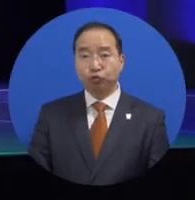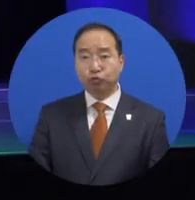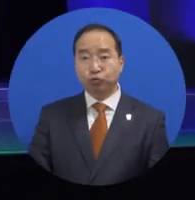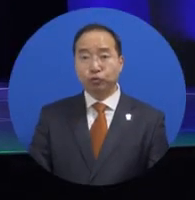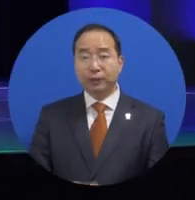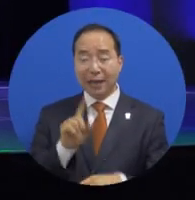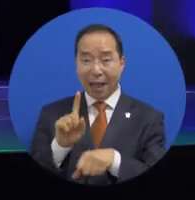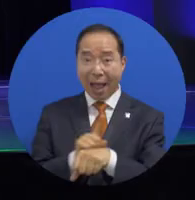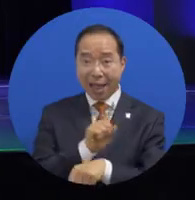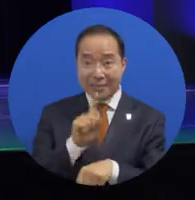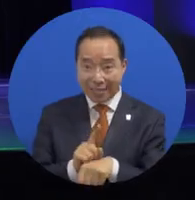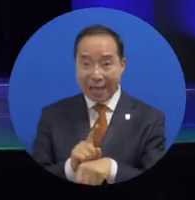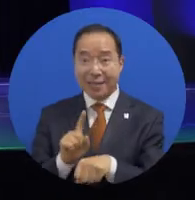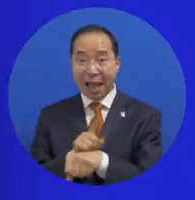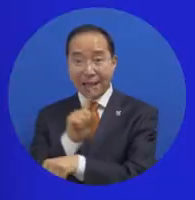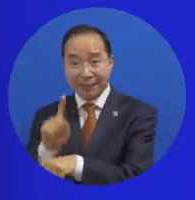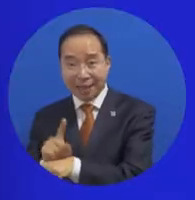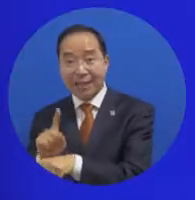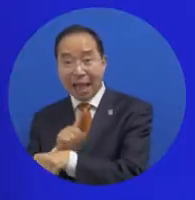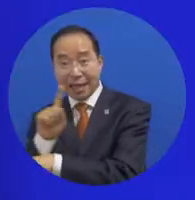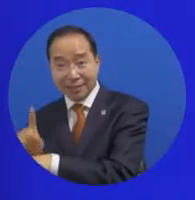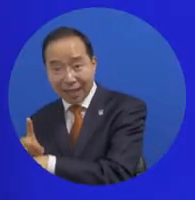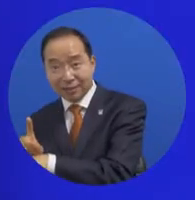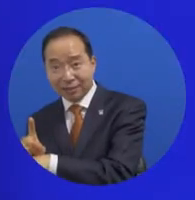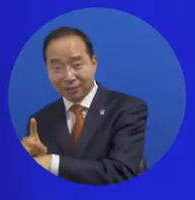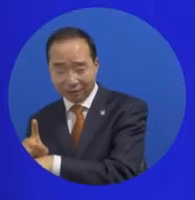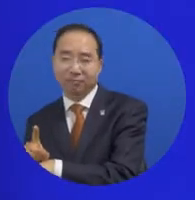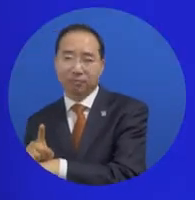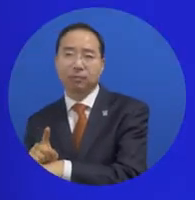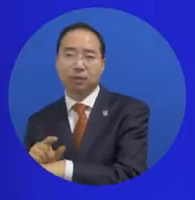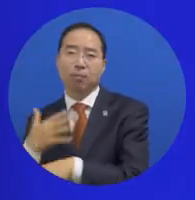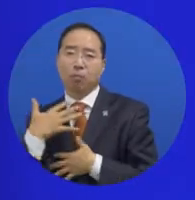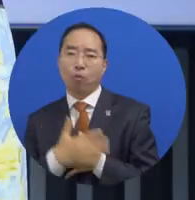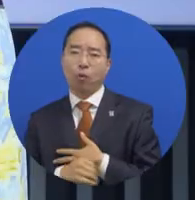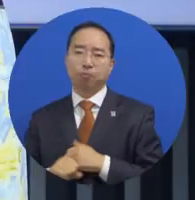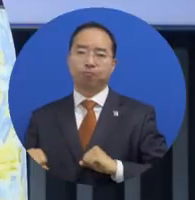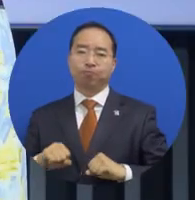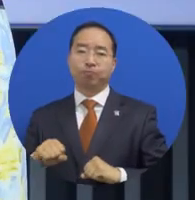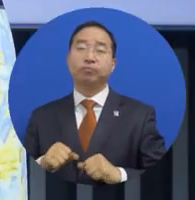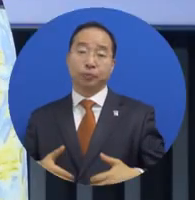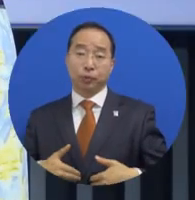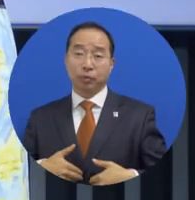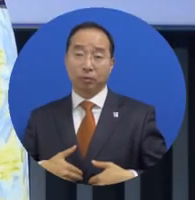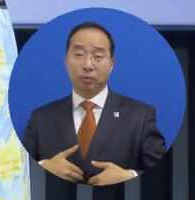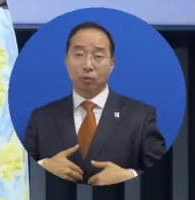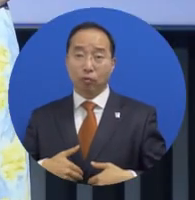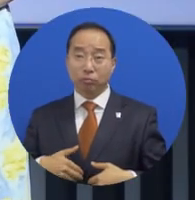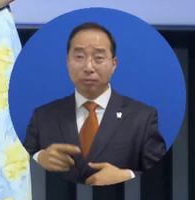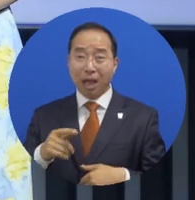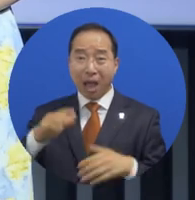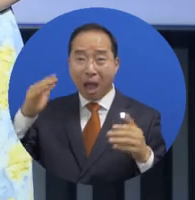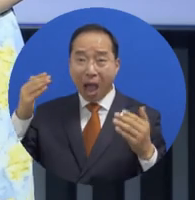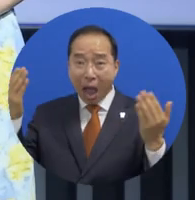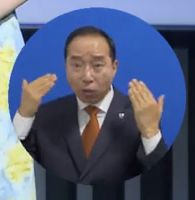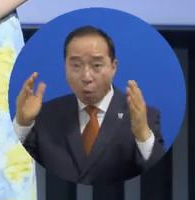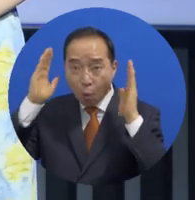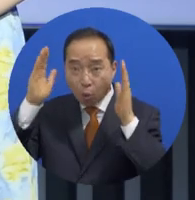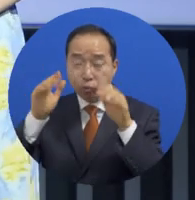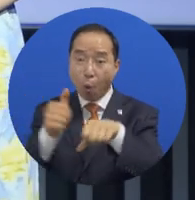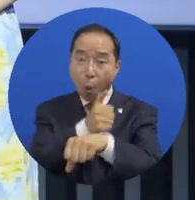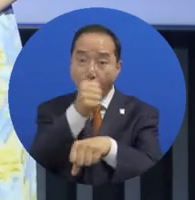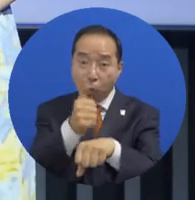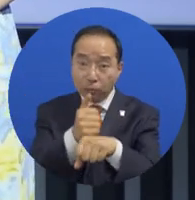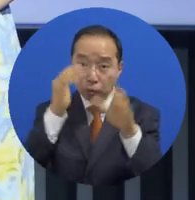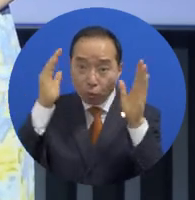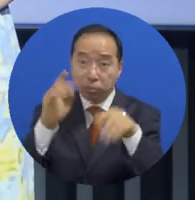중요하고요. 그걸 1시간 간격으로. 왜 옛날에 1시간. 우리 학교에서도 공부할 때 50분 공부하면 10분 쉬고 맞아요, 맞아요. 예, 네, 그런 네. 어떤